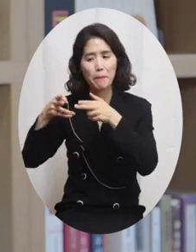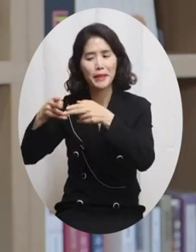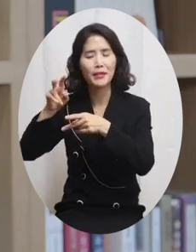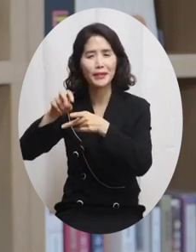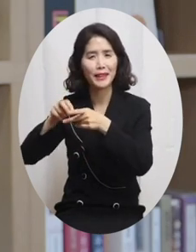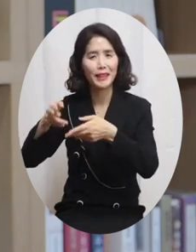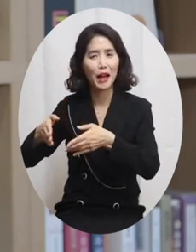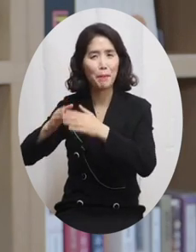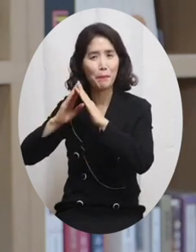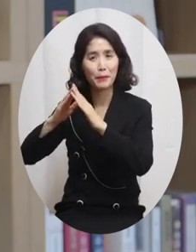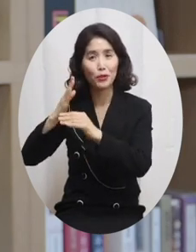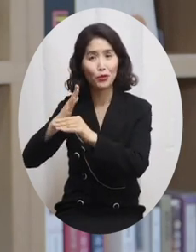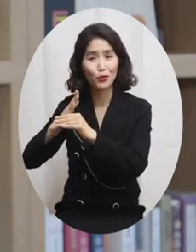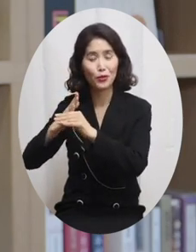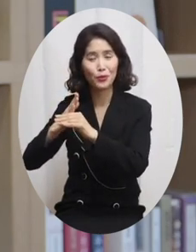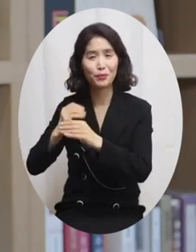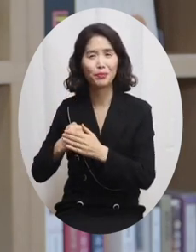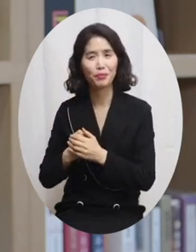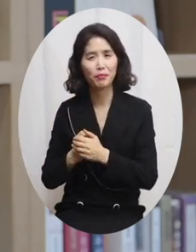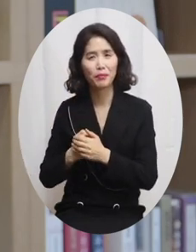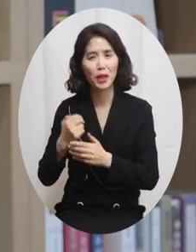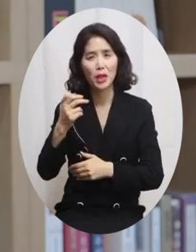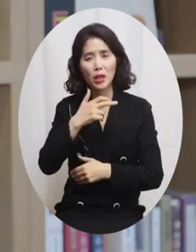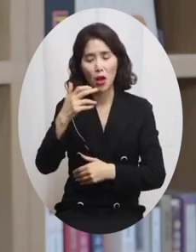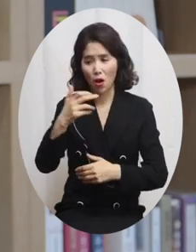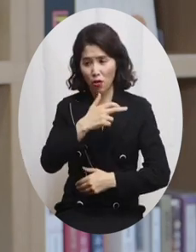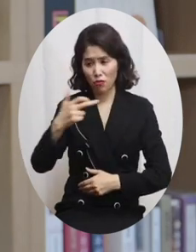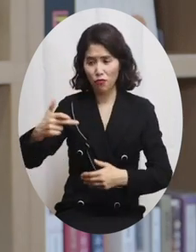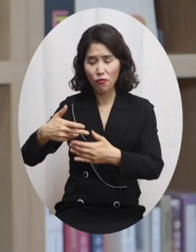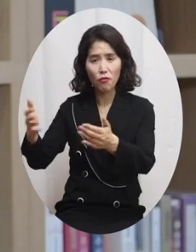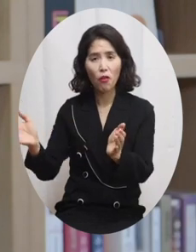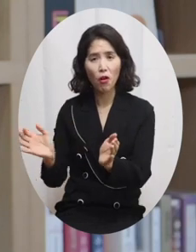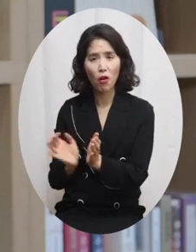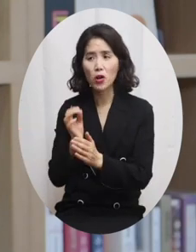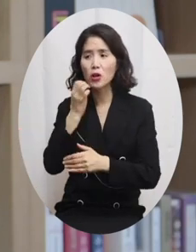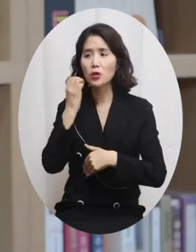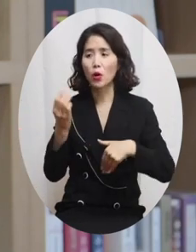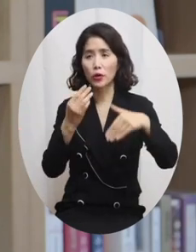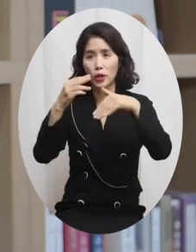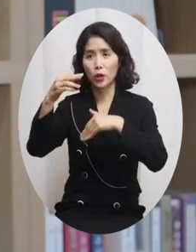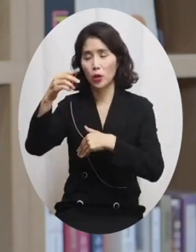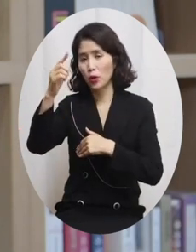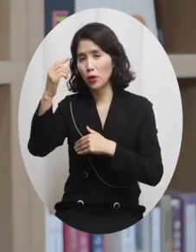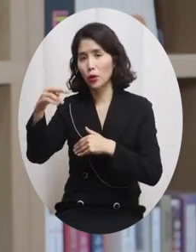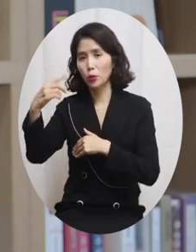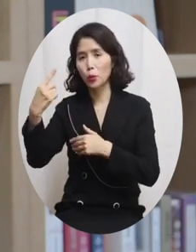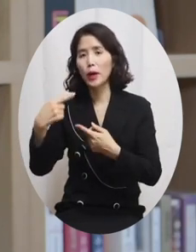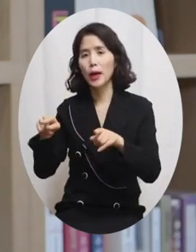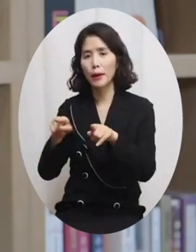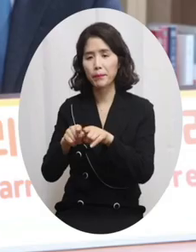있는데 상당히 큰 규모고 경기도와 우리 고양시랑 함께해서 지원을 해드리고 있습니다.